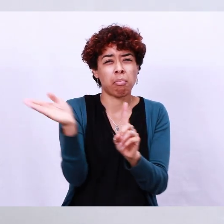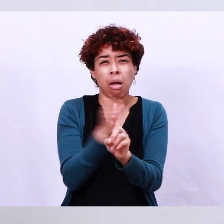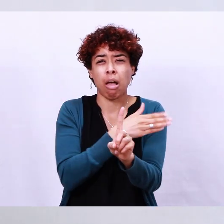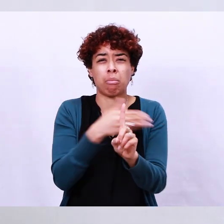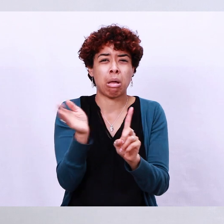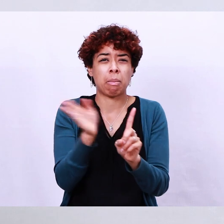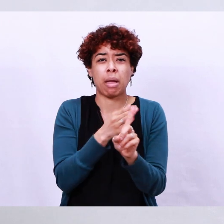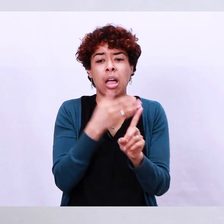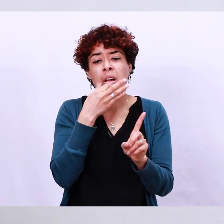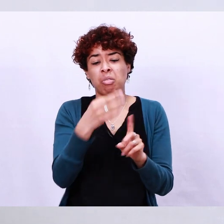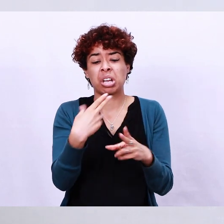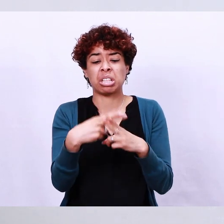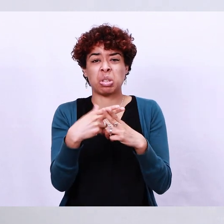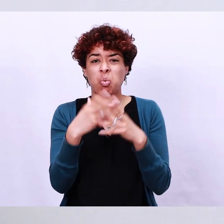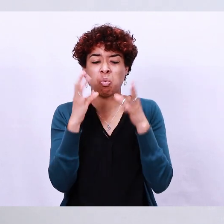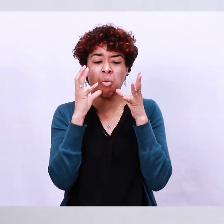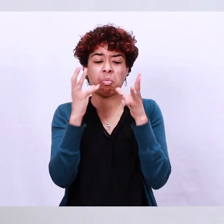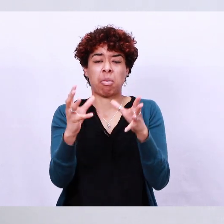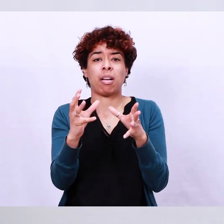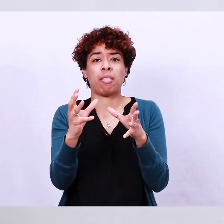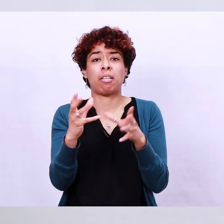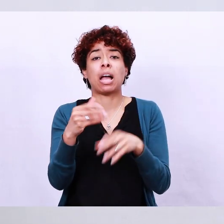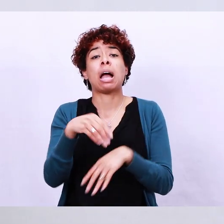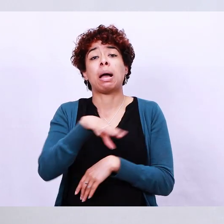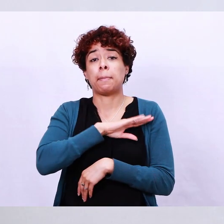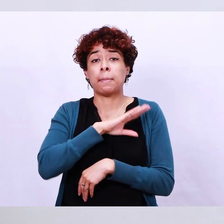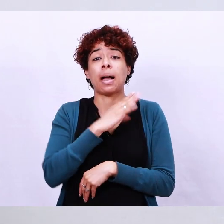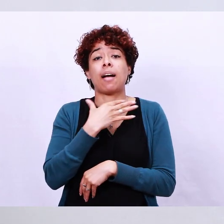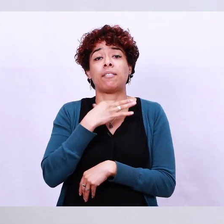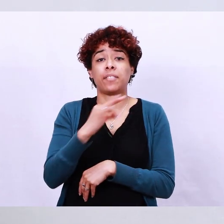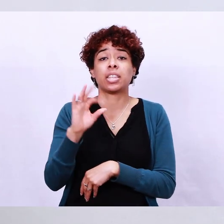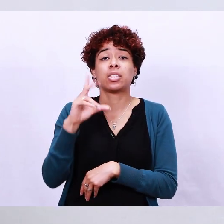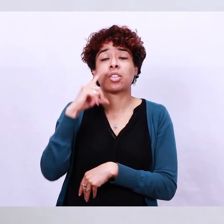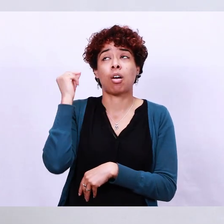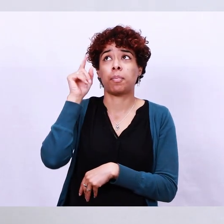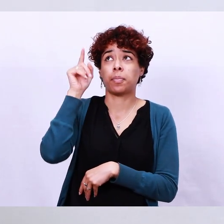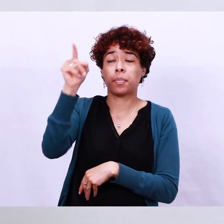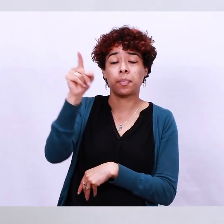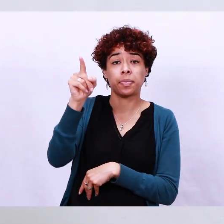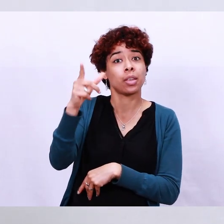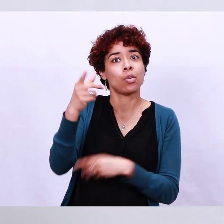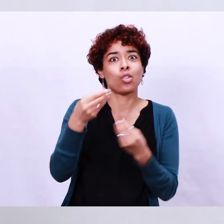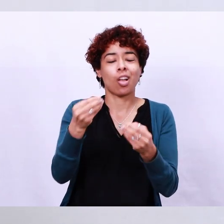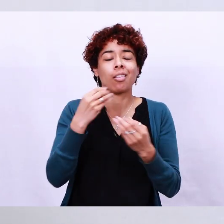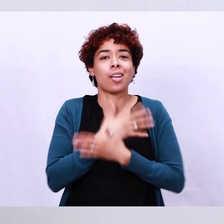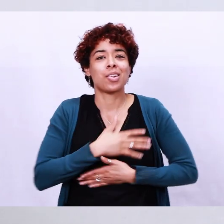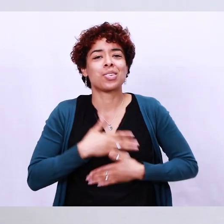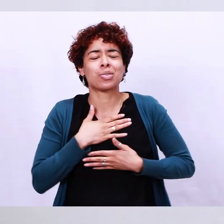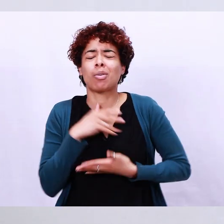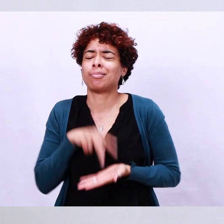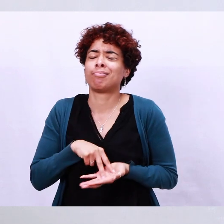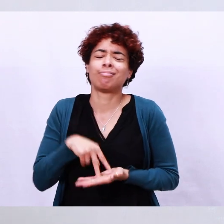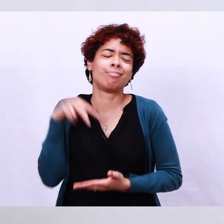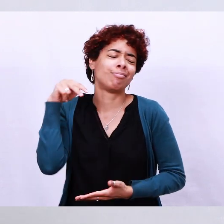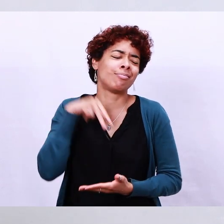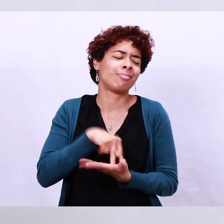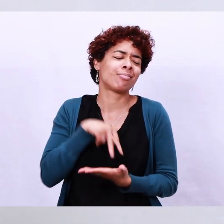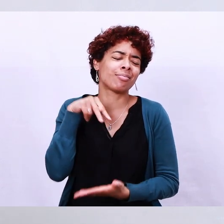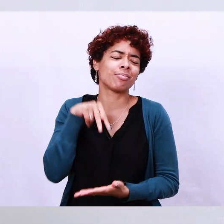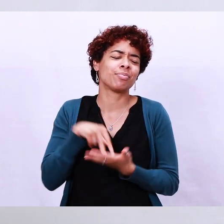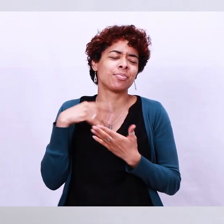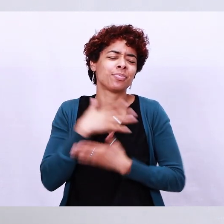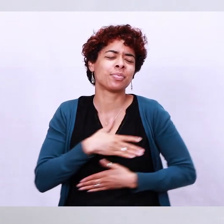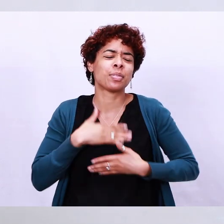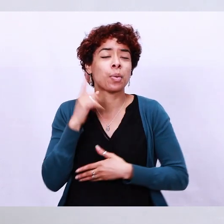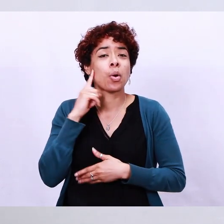nom comme infâme, à cause du Fils de l'homme. Réjouissez-vous en ces jours-là, et tressaillez d'allégresse, parce